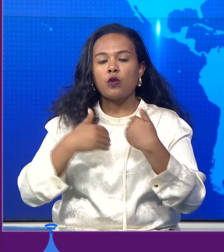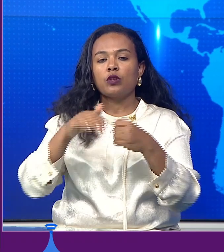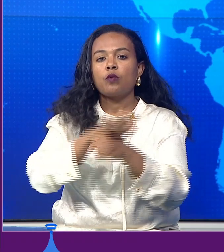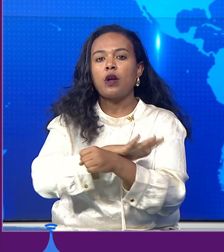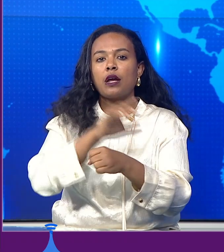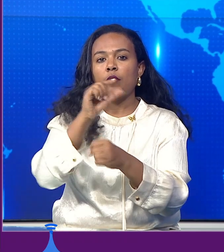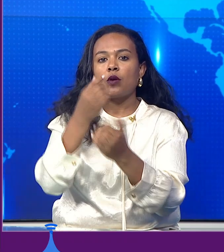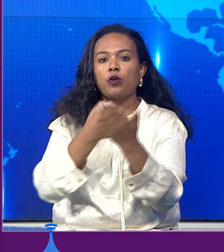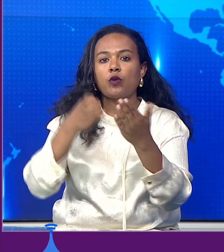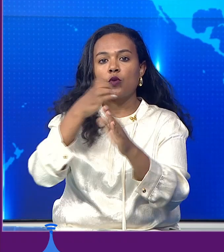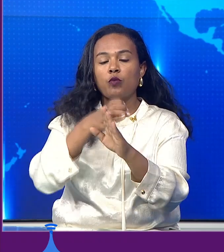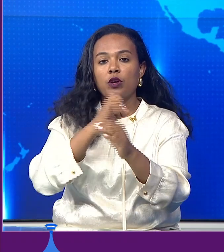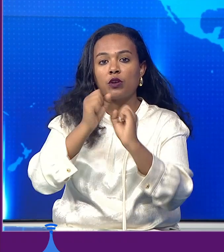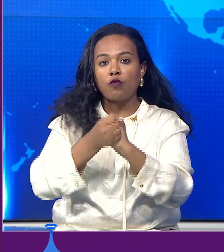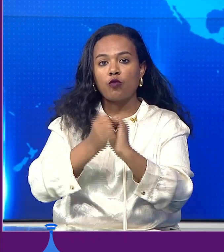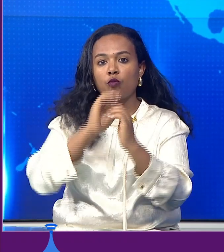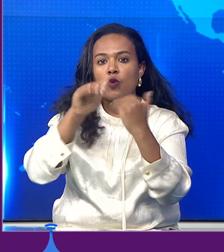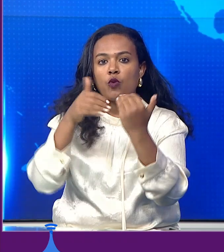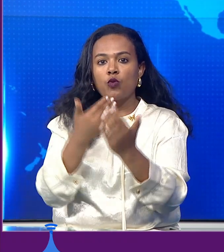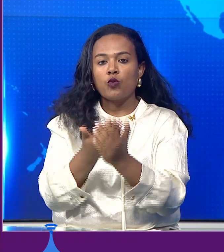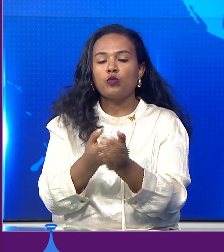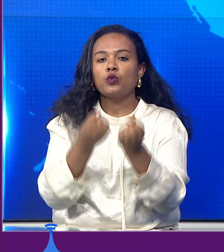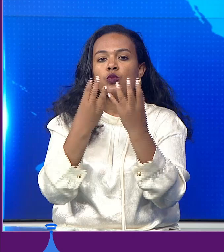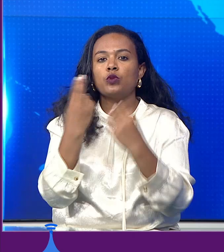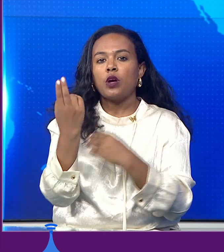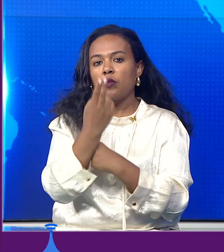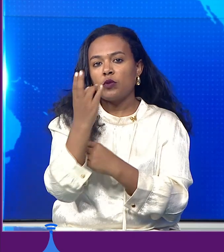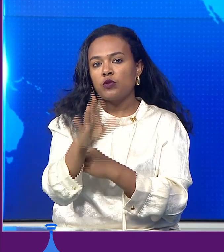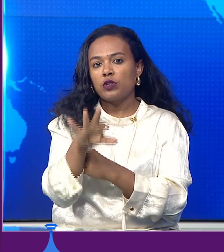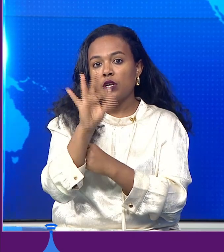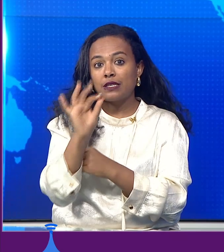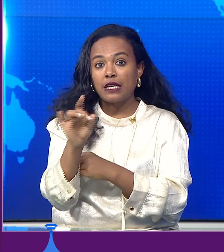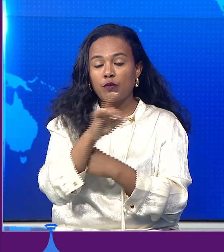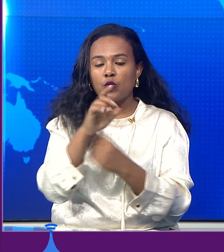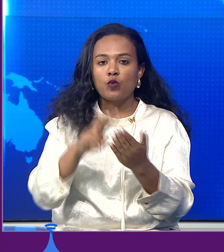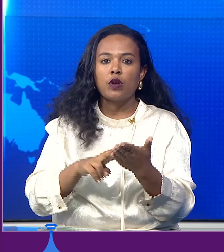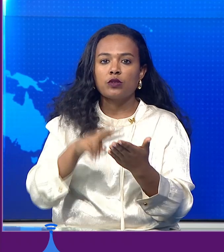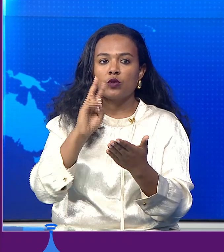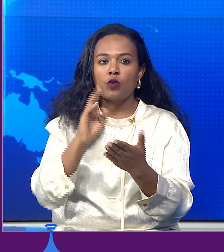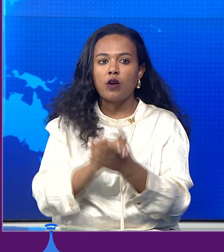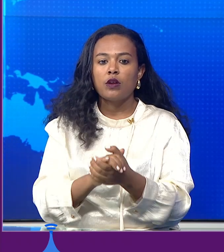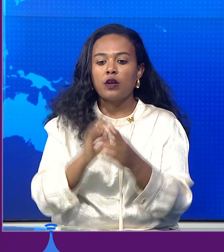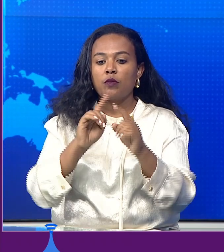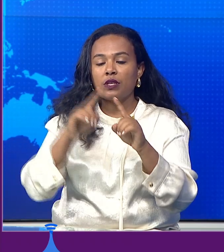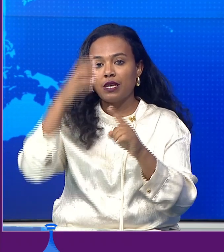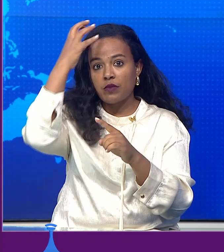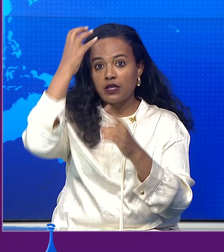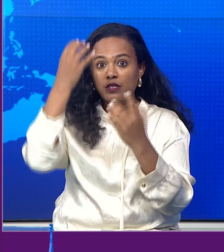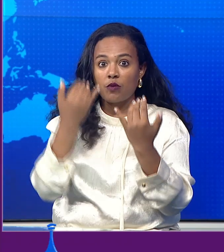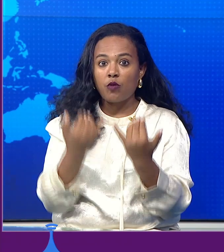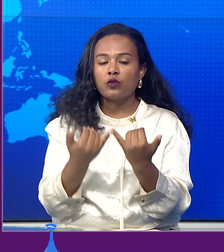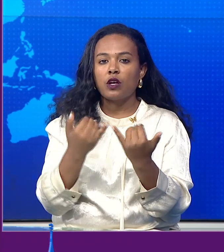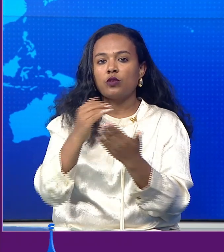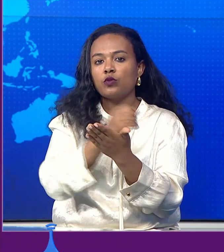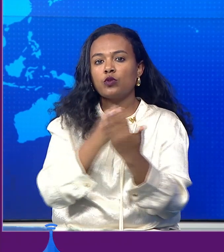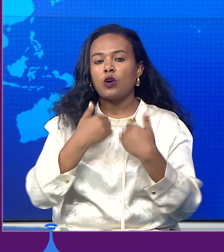የማክሮ ኢኮኖሚ ሪፎርም በሁሉም መስክ ዘርፈ ብዙ ጠቀሜታዎችን እያስገኘ መሆኑን አንስተዋል። በተለይ መንግስት በአሁኑ ወቅት እየወሰደ ያለው